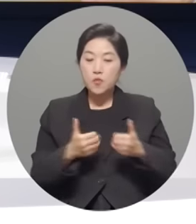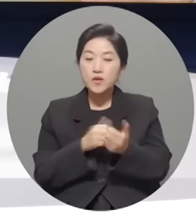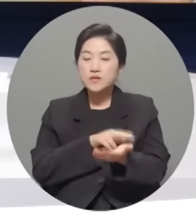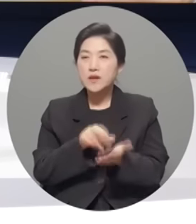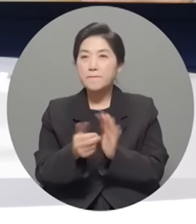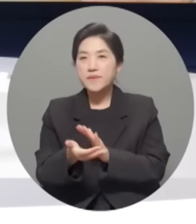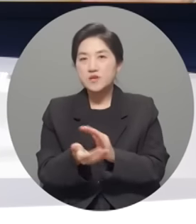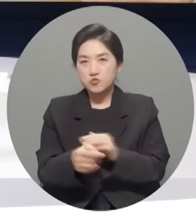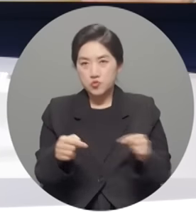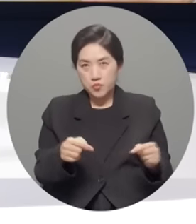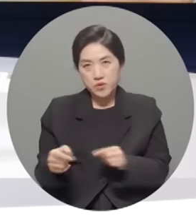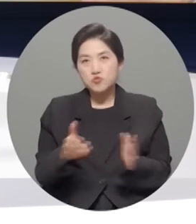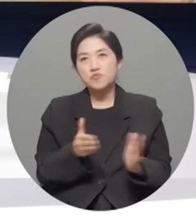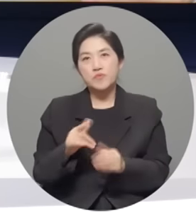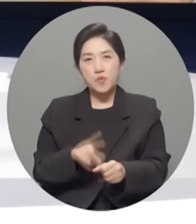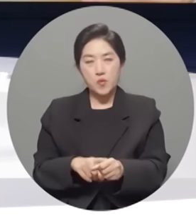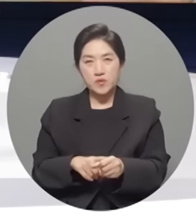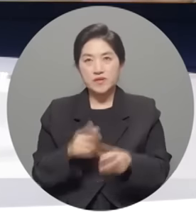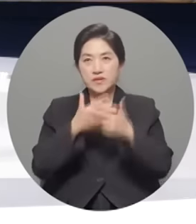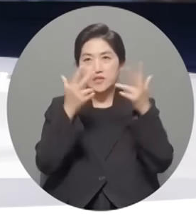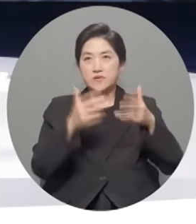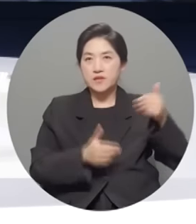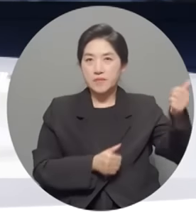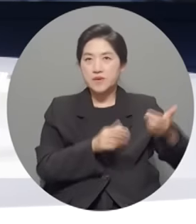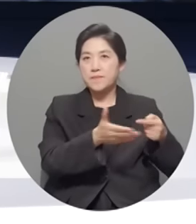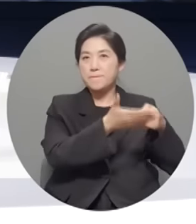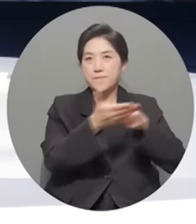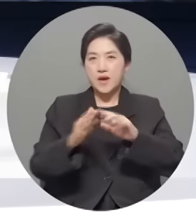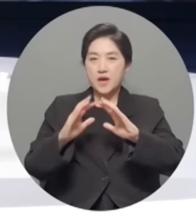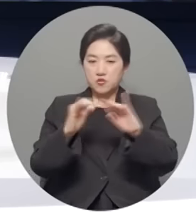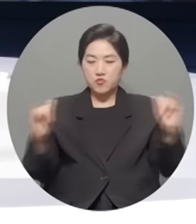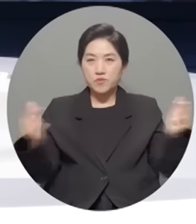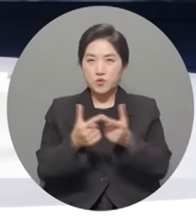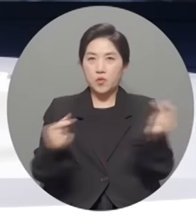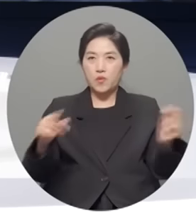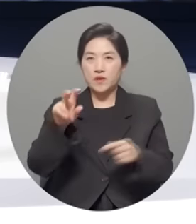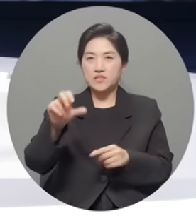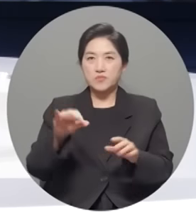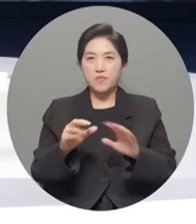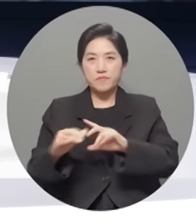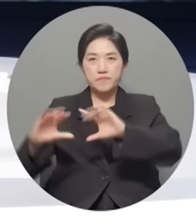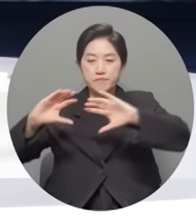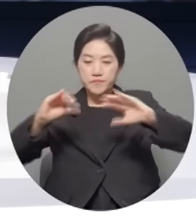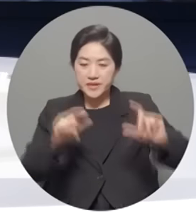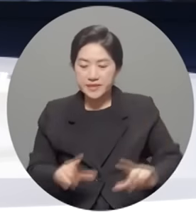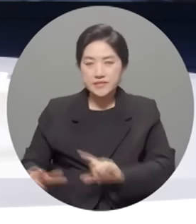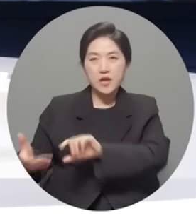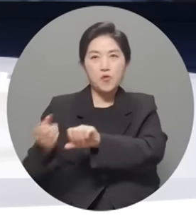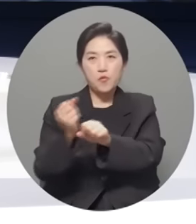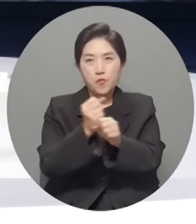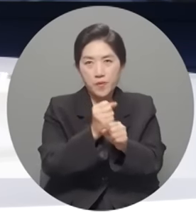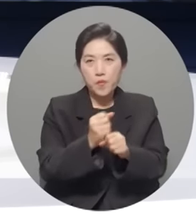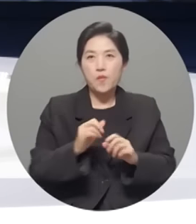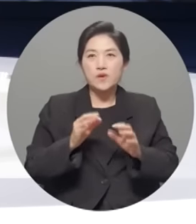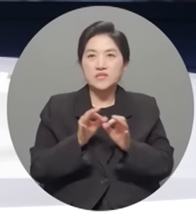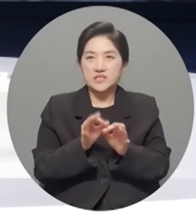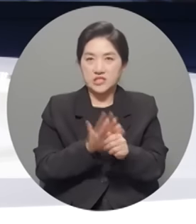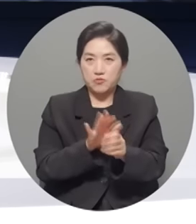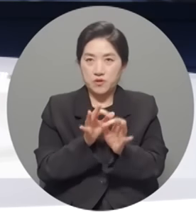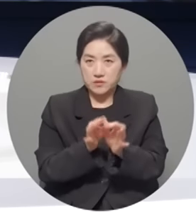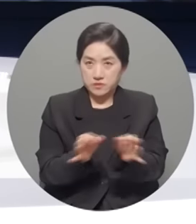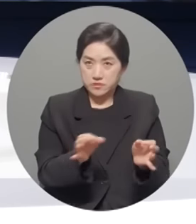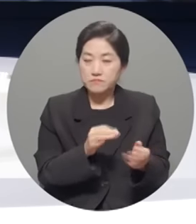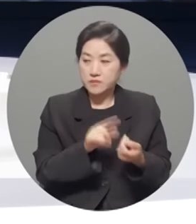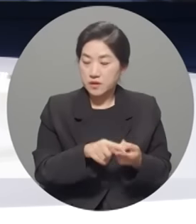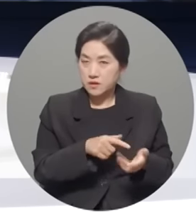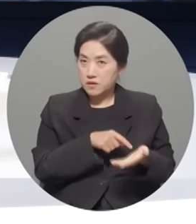준비 차원의 회동입니다. 이재명 대표가 제안한 전 국민 25만 원 민생회복 지원금이 회담 테이블에 오를지가 쟁점이